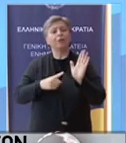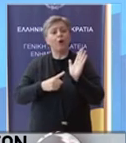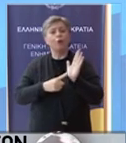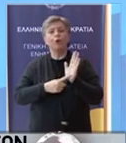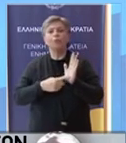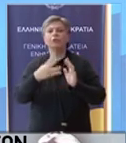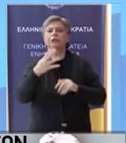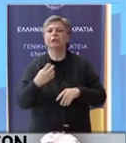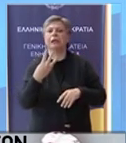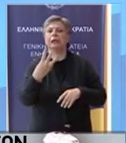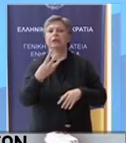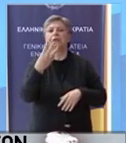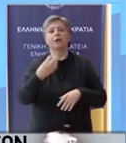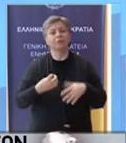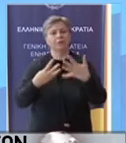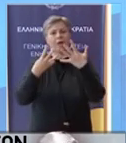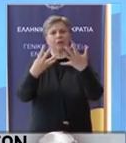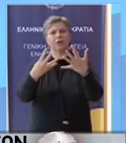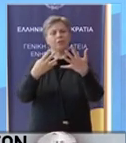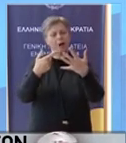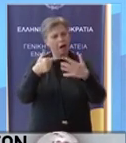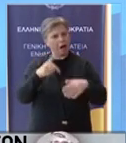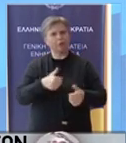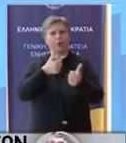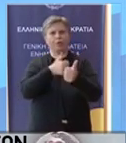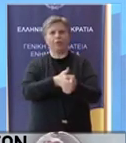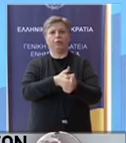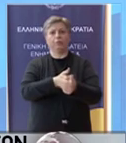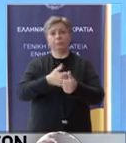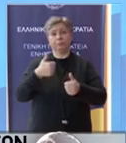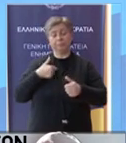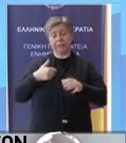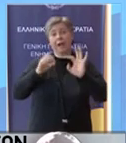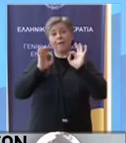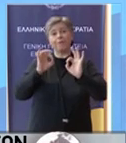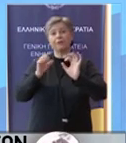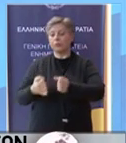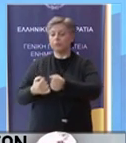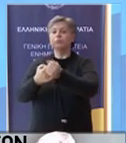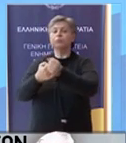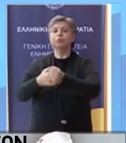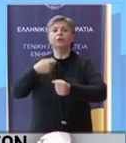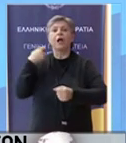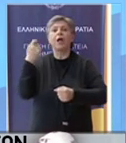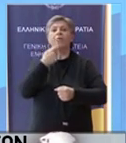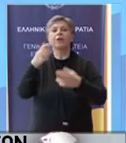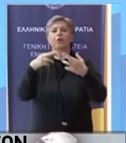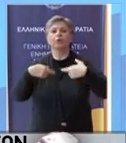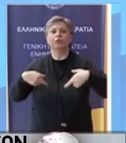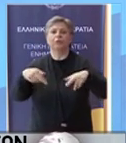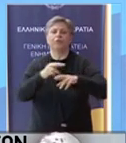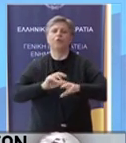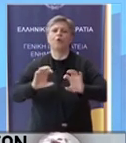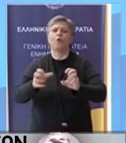4339. Από τη δική μας πλευρά δηλώνουμε ότι θα είμαστε αρρωγοί του Εθνικού Συμβουλίου Ραδιοτηλεόρασης στη δύσκολη προσπάθεια που